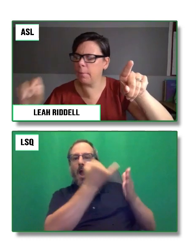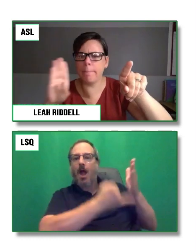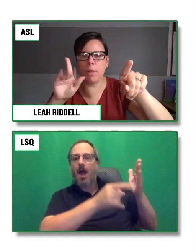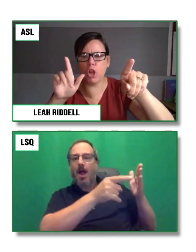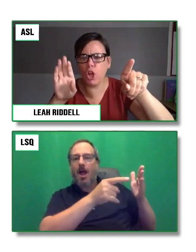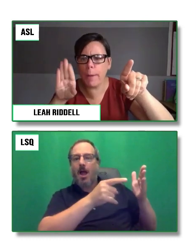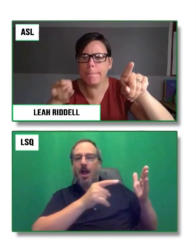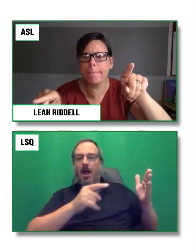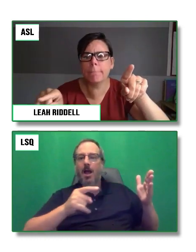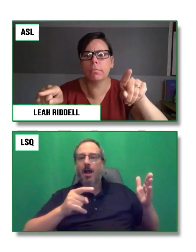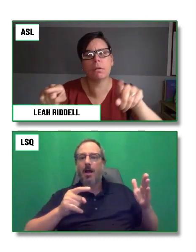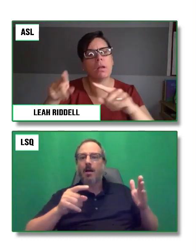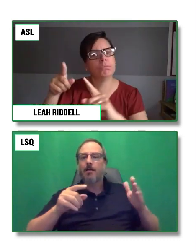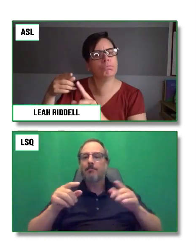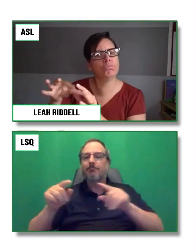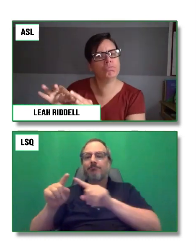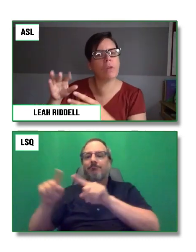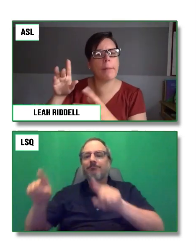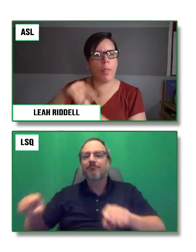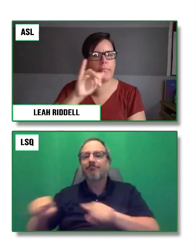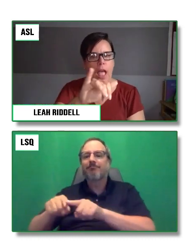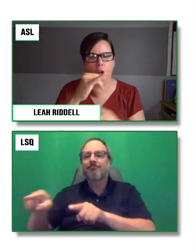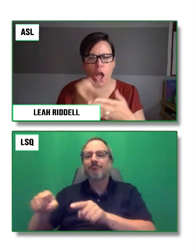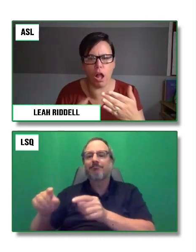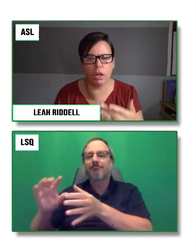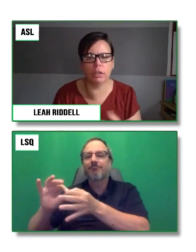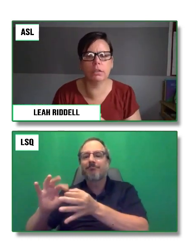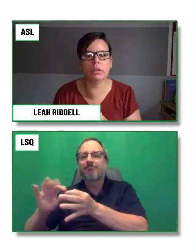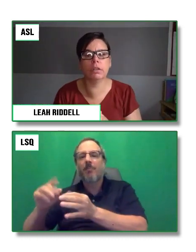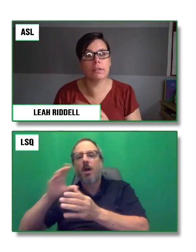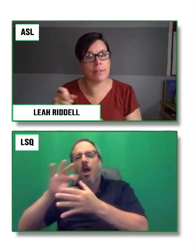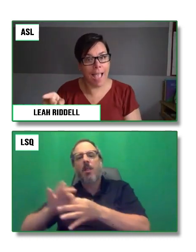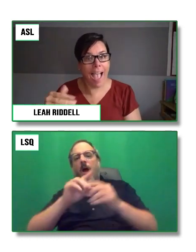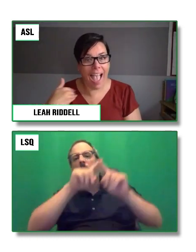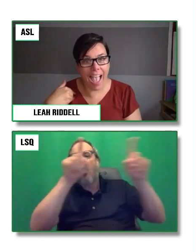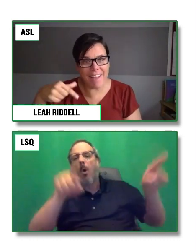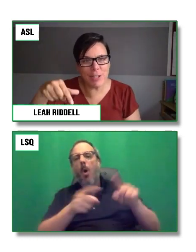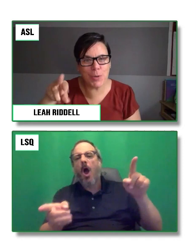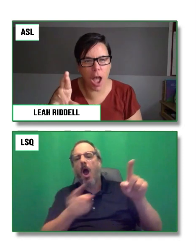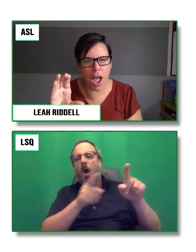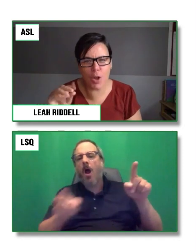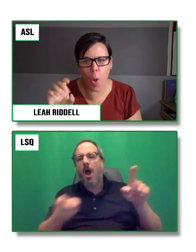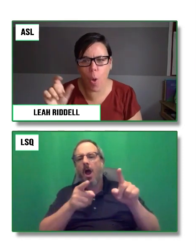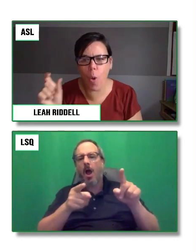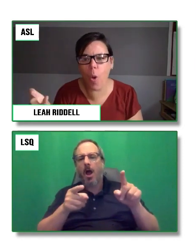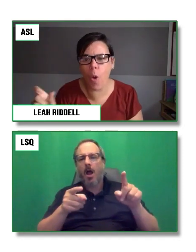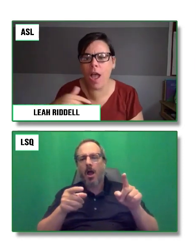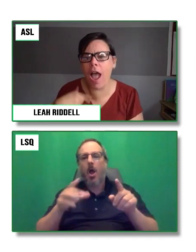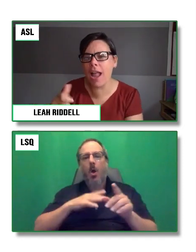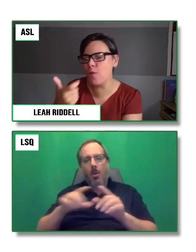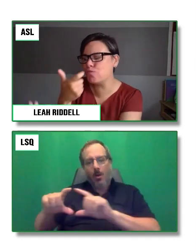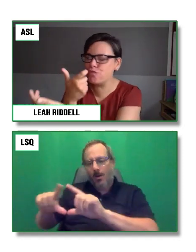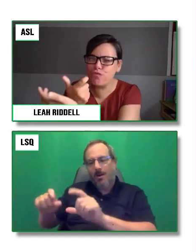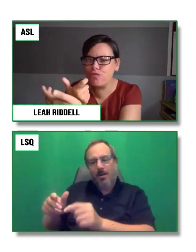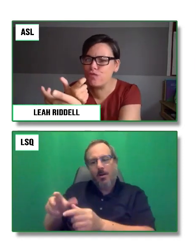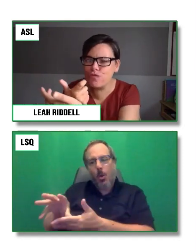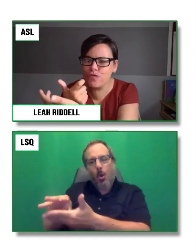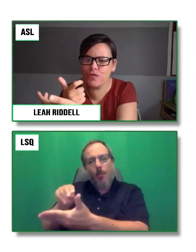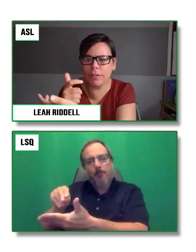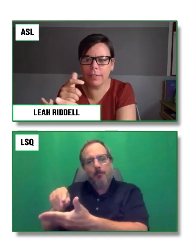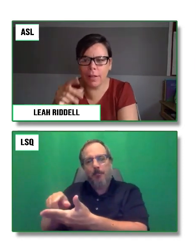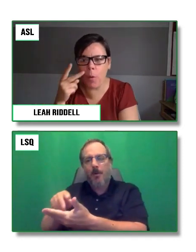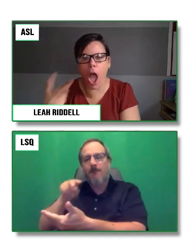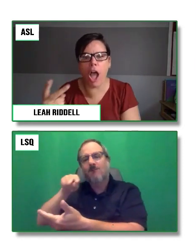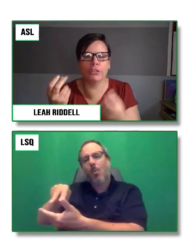d'une ville donnée et il y a un petit texte à côté d'une œuvre d'art qui offre un code QR.